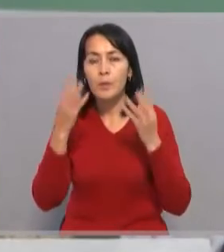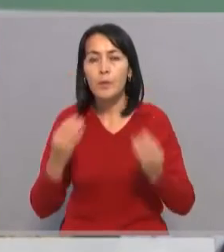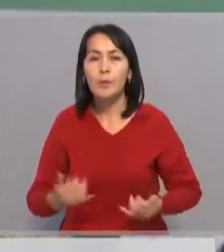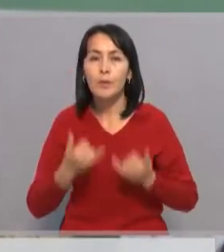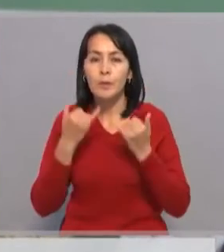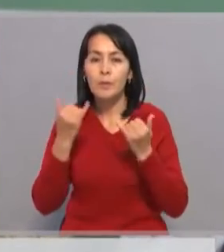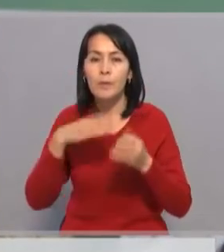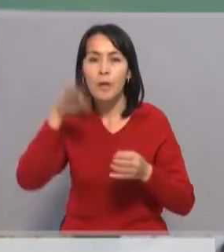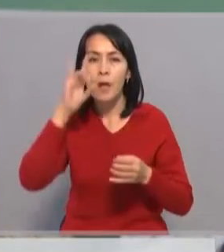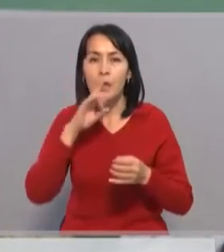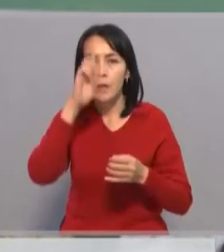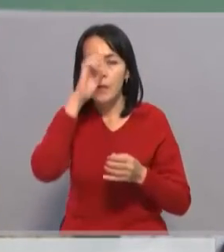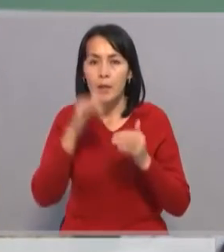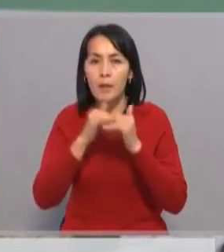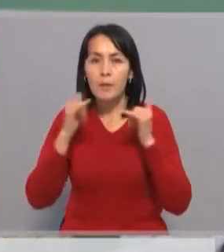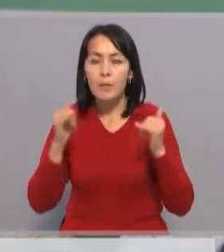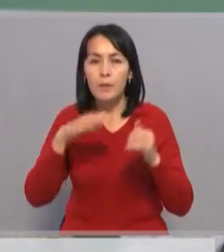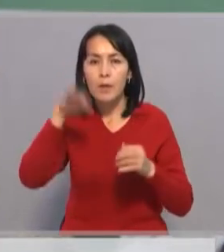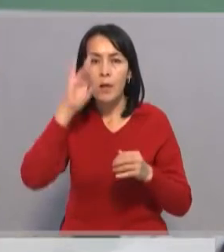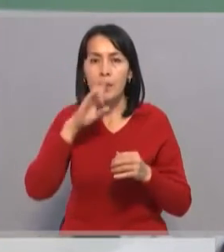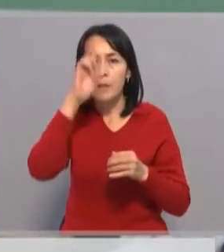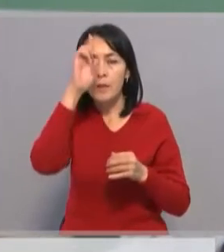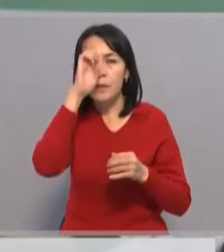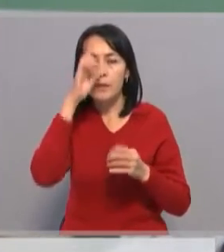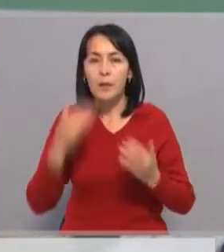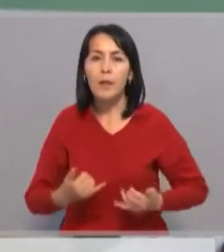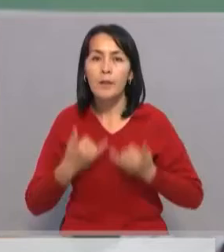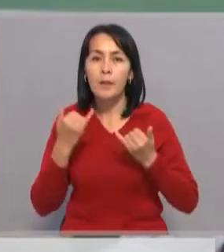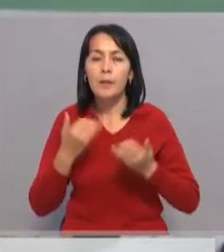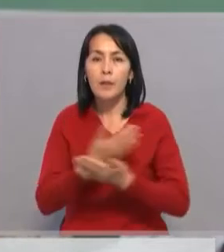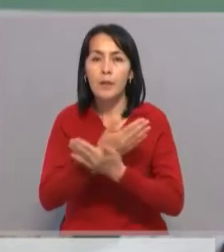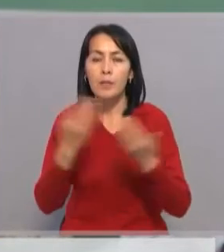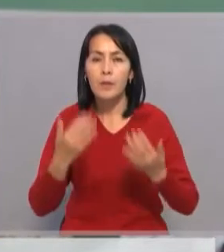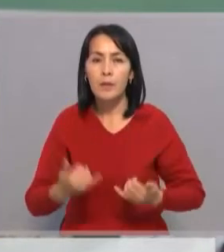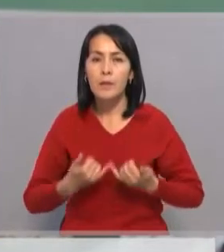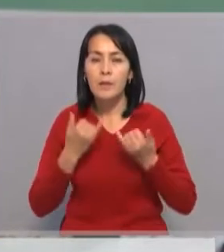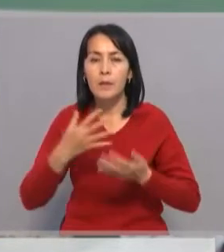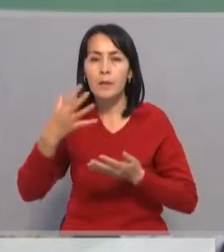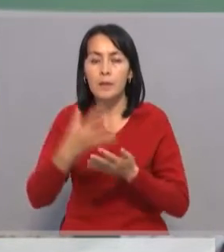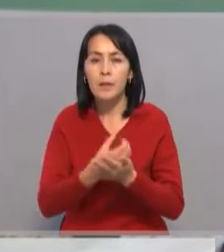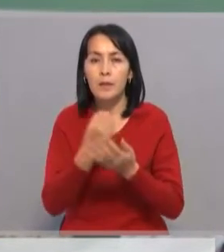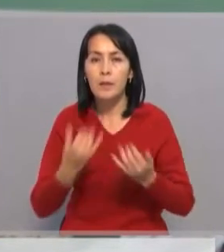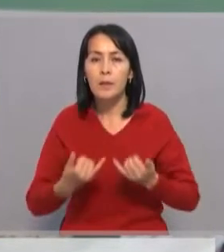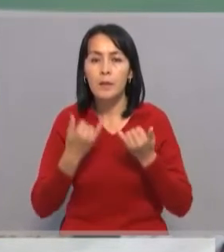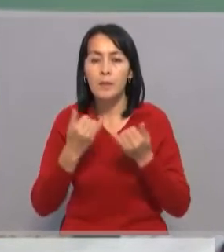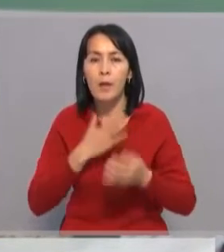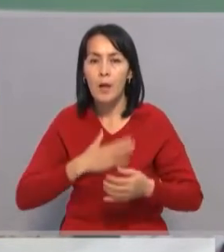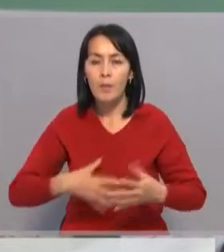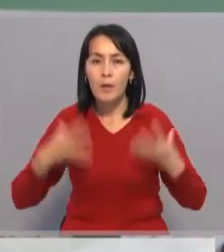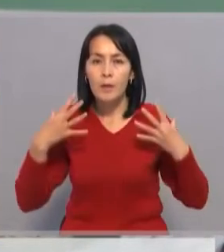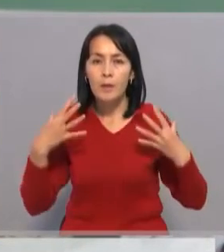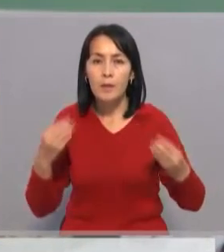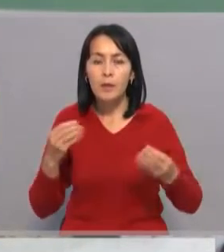болсын. Қазақ елі жайнай берсін. Қазақ еліне тілейтінім бәріне сәттілік, бәрі аманшылықта,